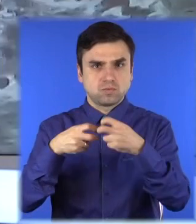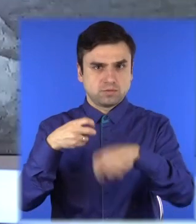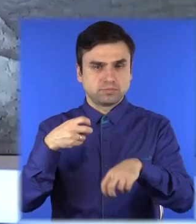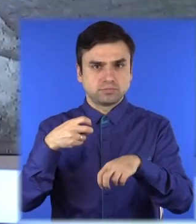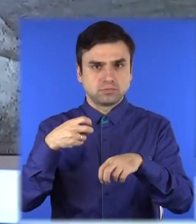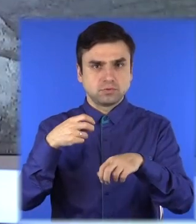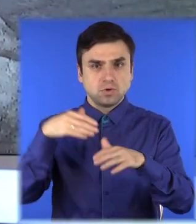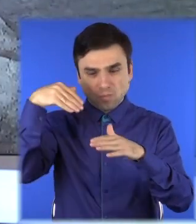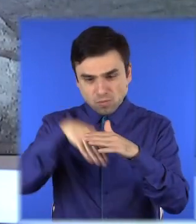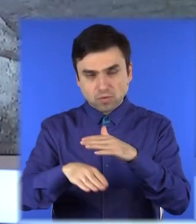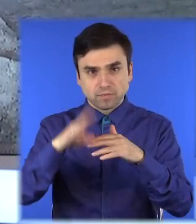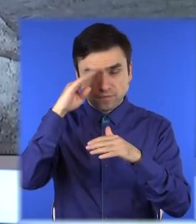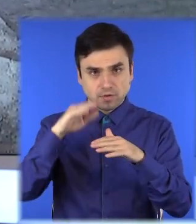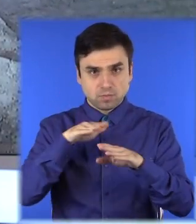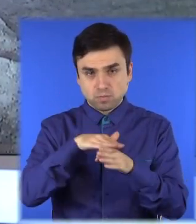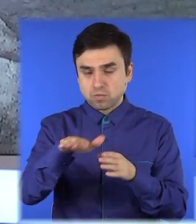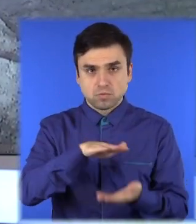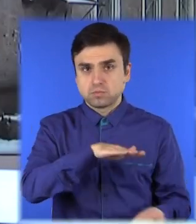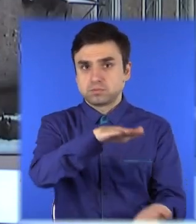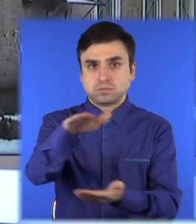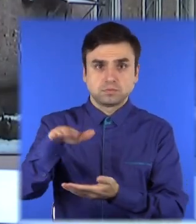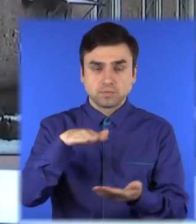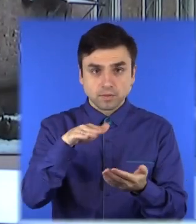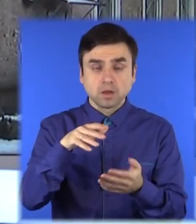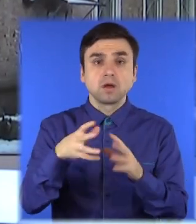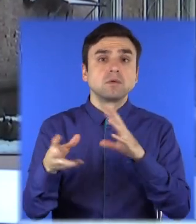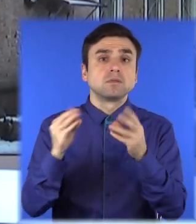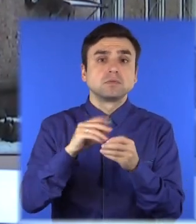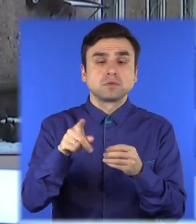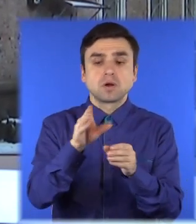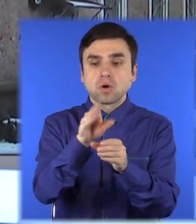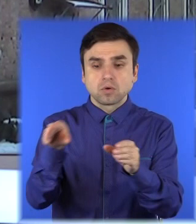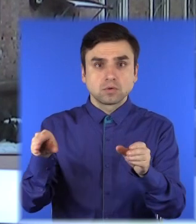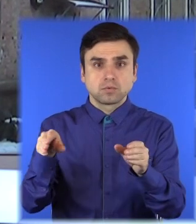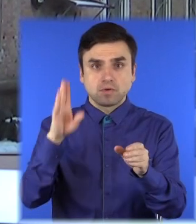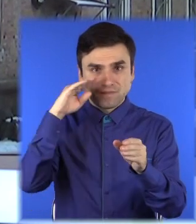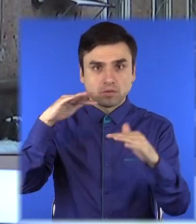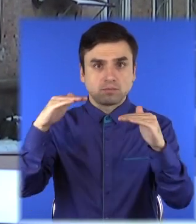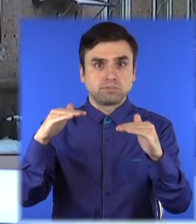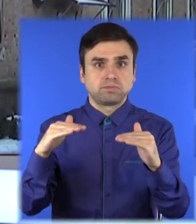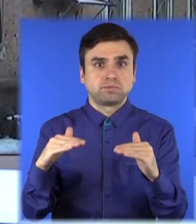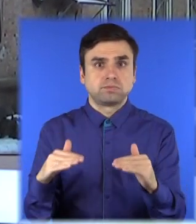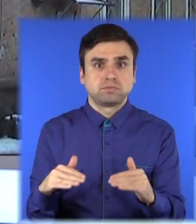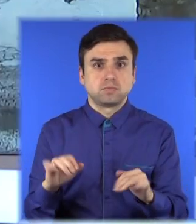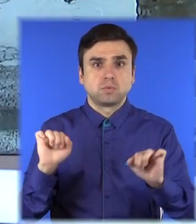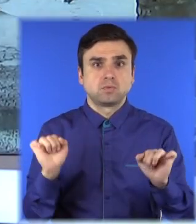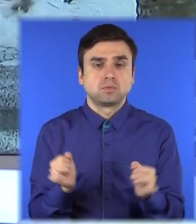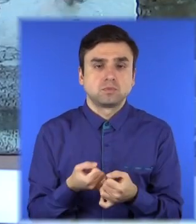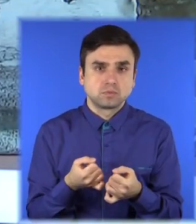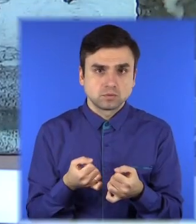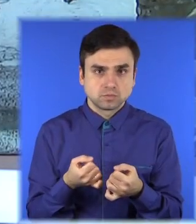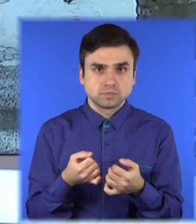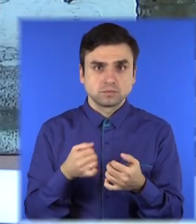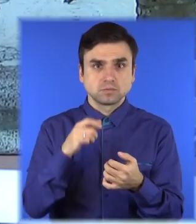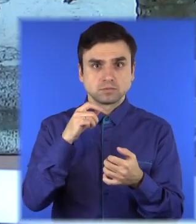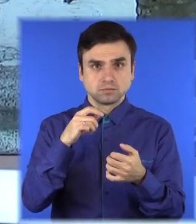наводнення. Розповідають, тиску води немає, тому опалення не потрапляє до приміщень. Комунальники скидають провину у затопленні